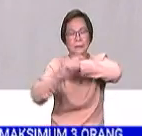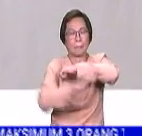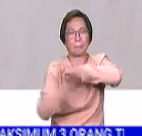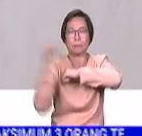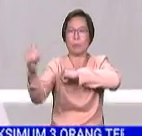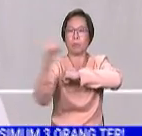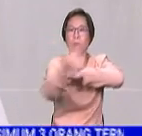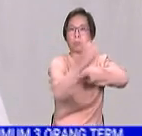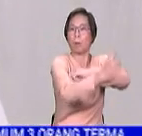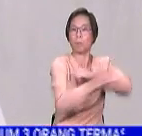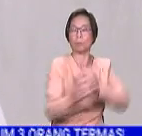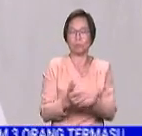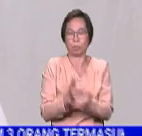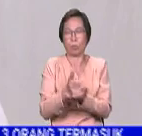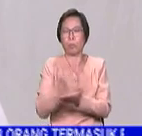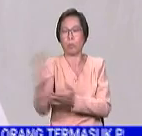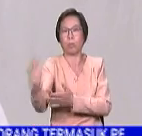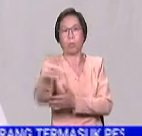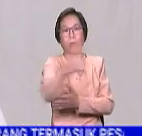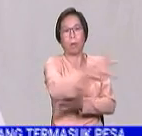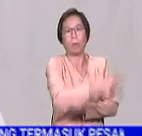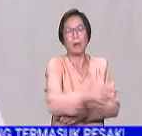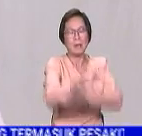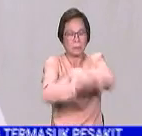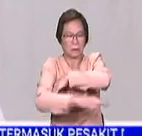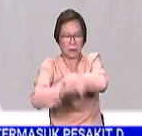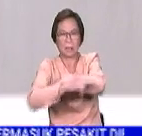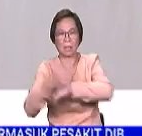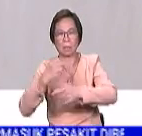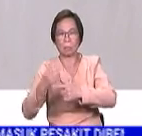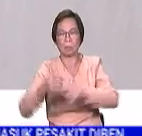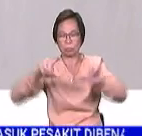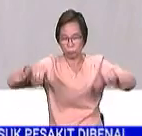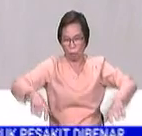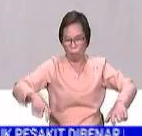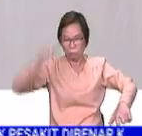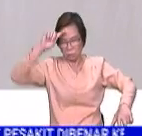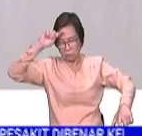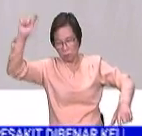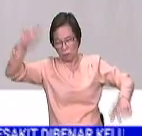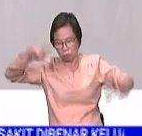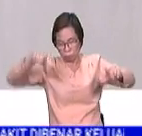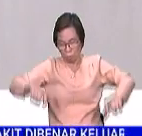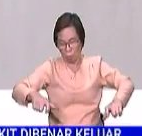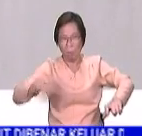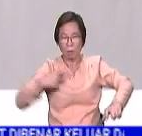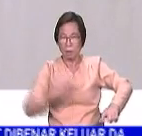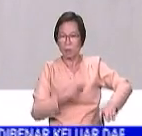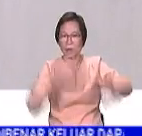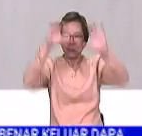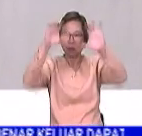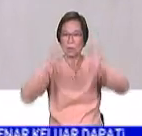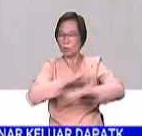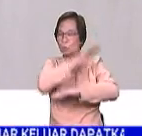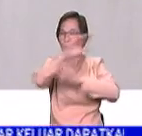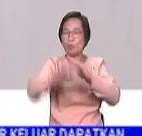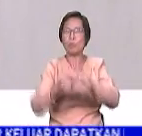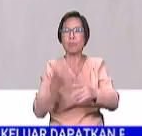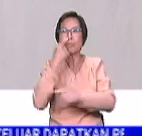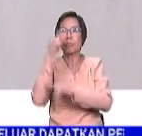Ketaman negeri-negeri semacam kita boleh dong Sini dong gan uh so kita boleh Bos semua